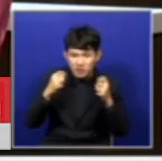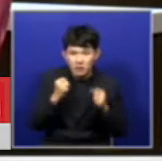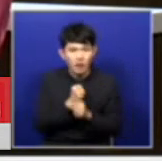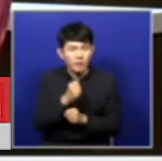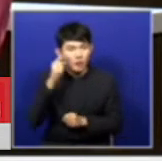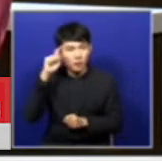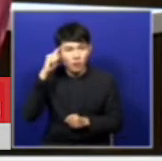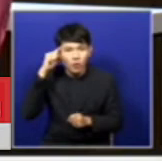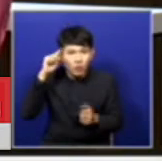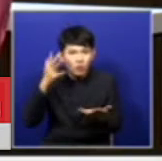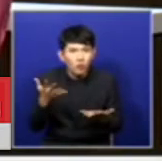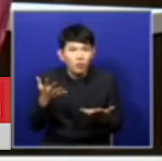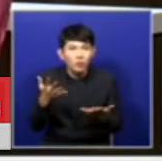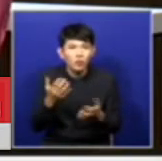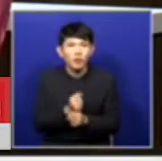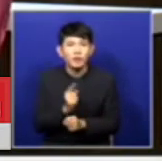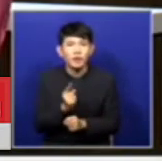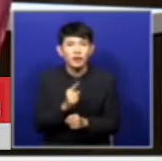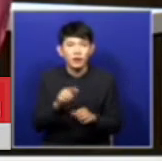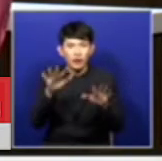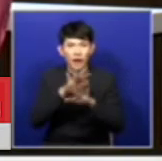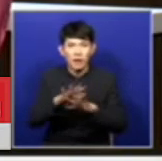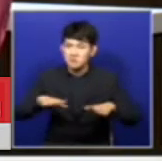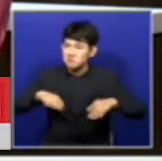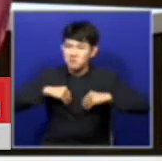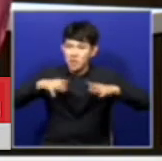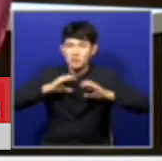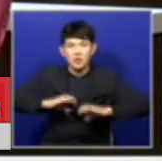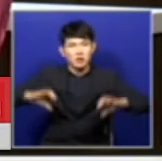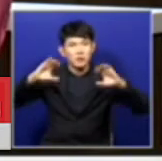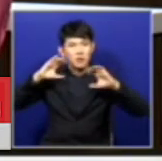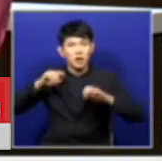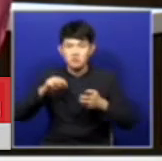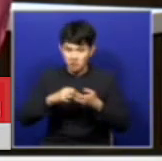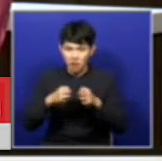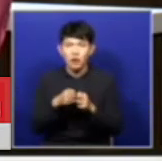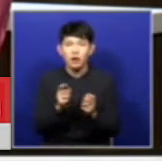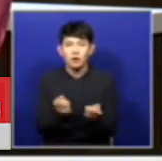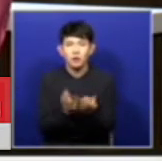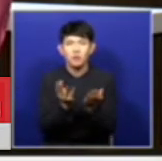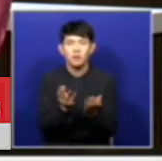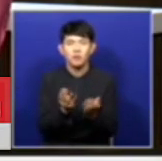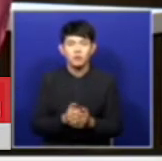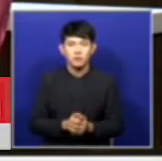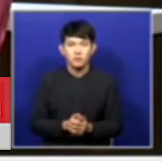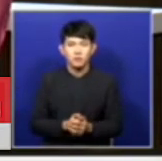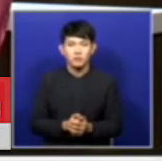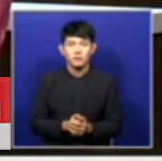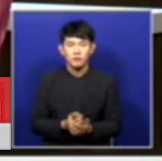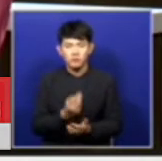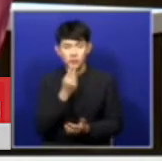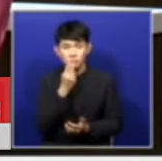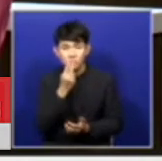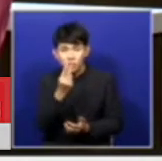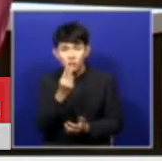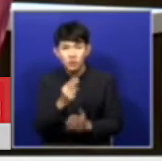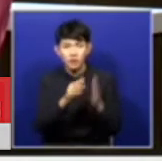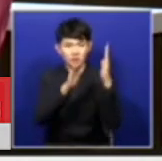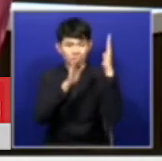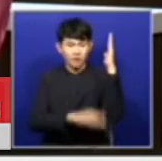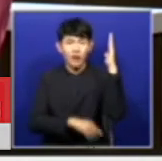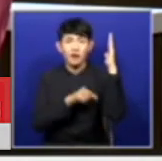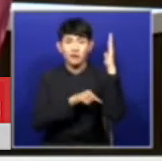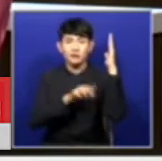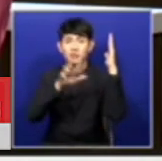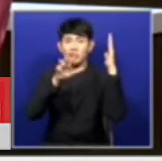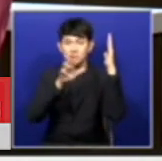ายนี่คือมาตรการต่อต้านรัฐแบบหนึ่งซึ่งเกิดขึ้นมองไปยัง3 จังหวัดชายแดนใต้ครับ